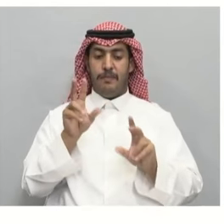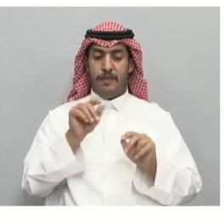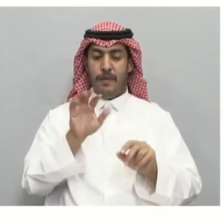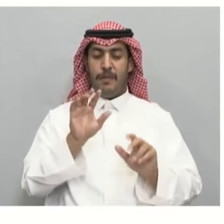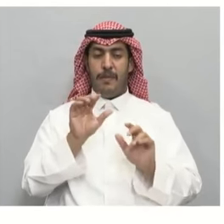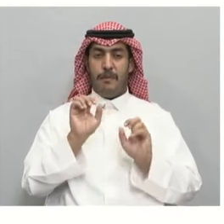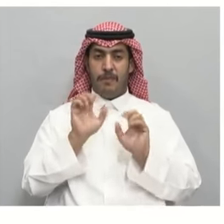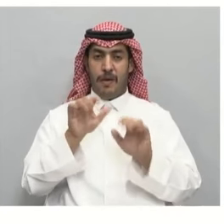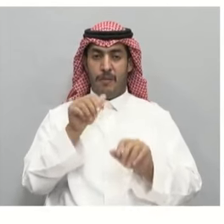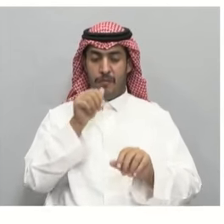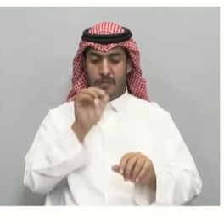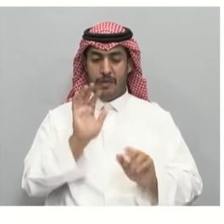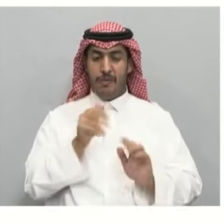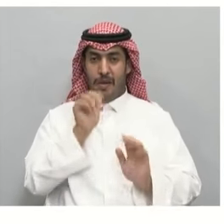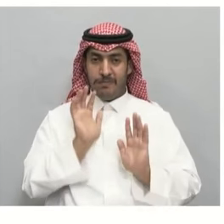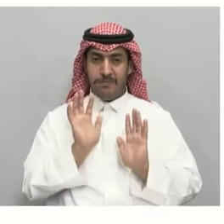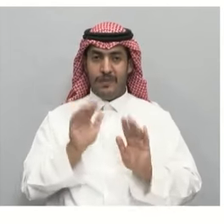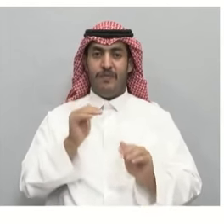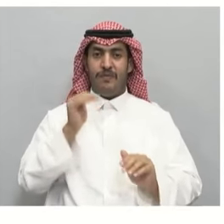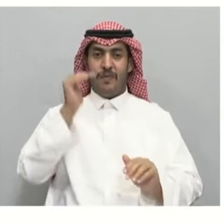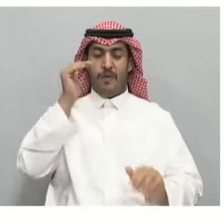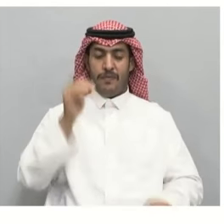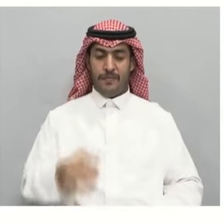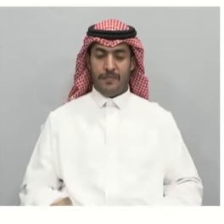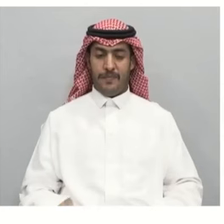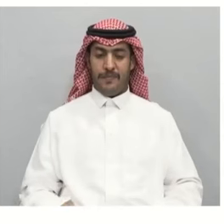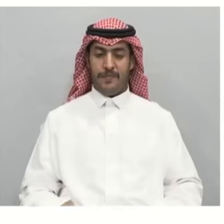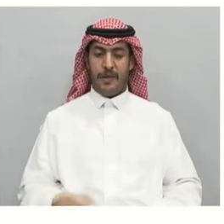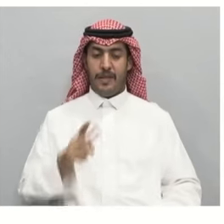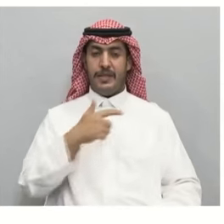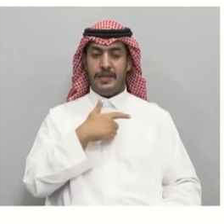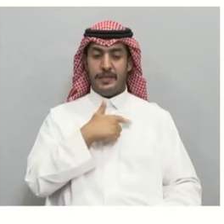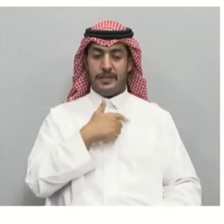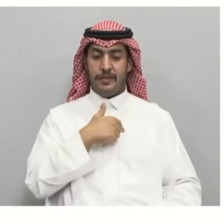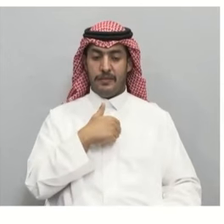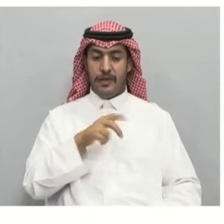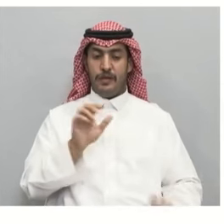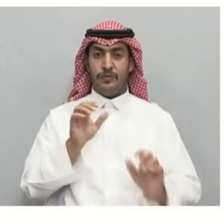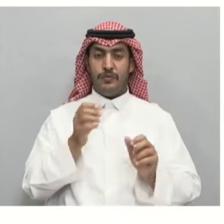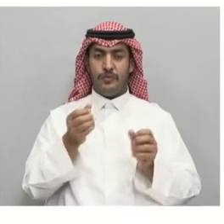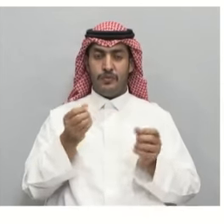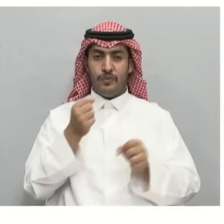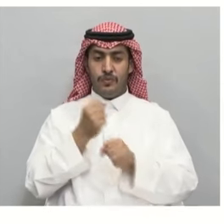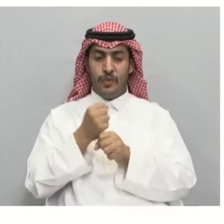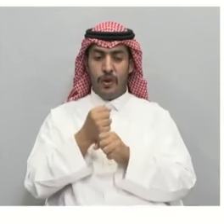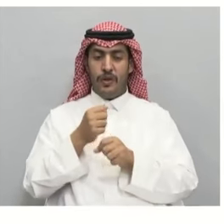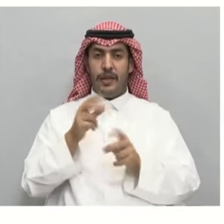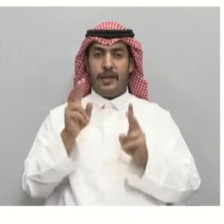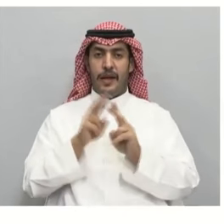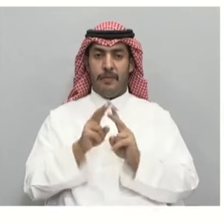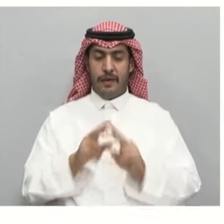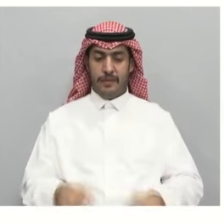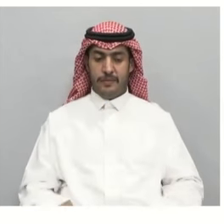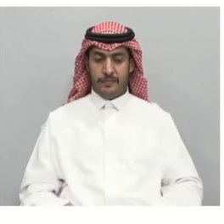لمضخه الماء قدره على رفع المائي الى الاعلى وهذا ما نسميه الجهد الكهربائي ويعرف